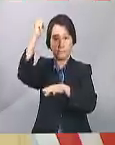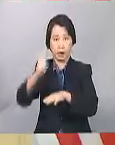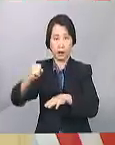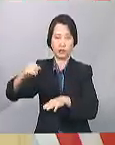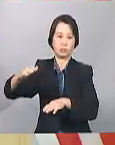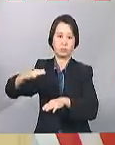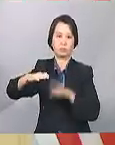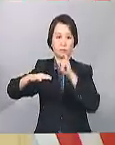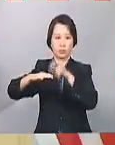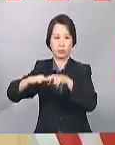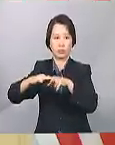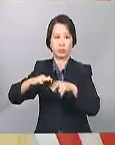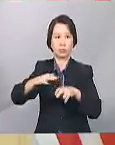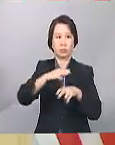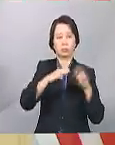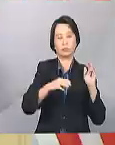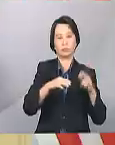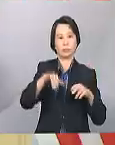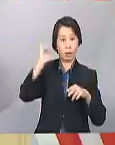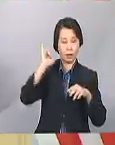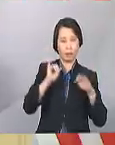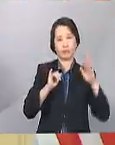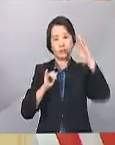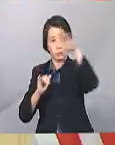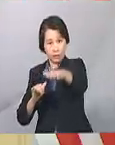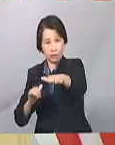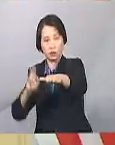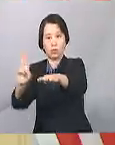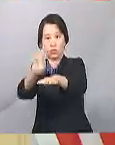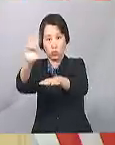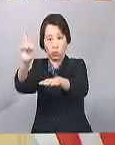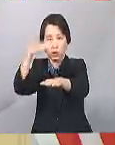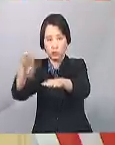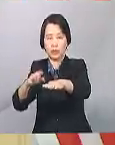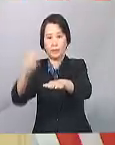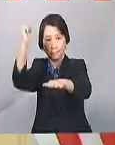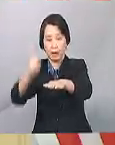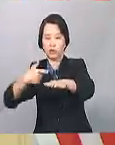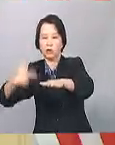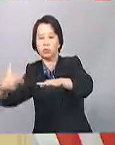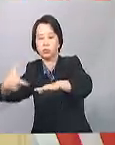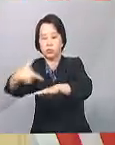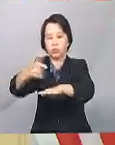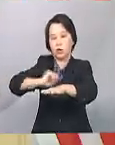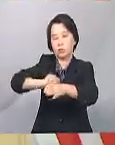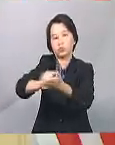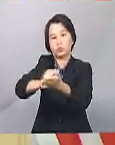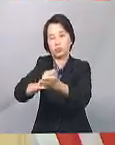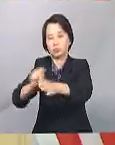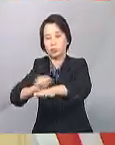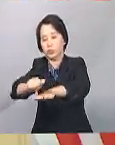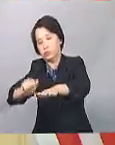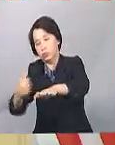semalam yang menghantar pelajar ke zon utara. Selepas disanitasi bas tersebut, mereka akan bergerak malam ini untuk